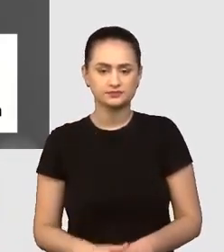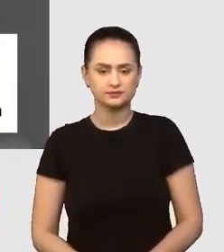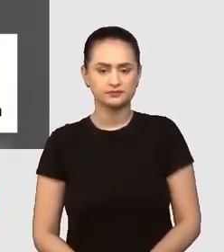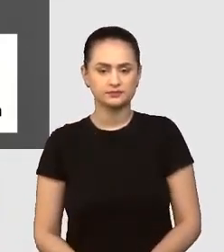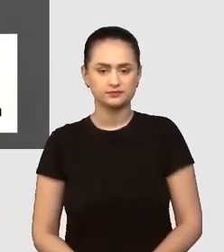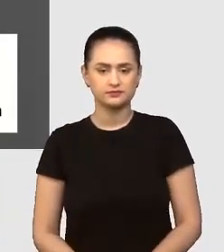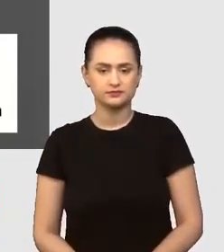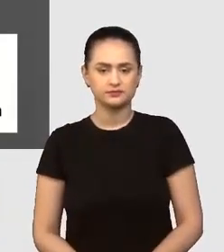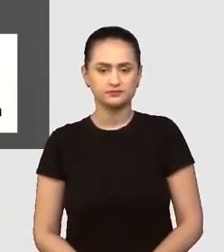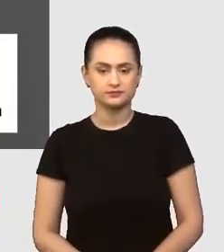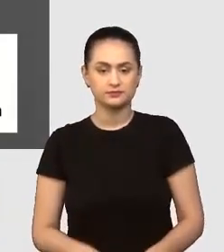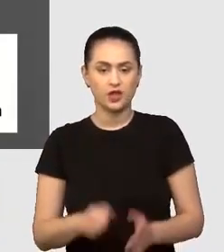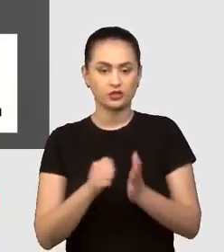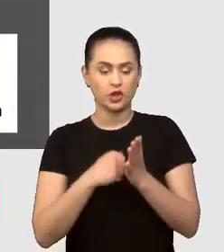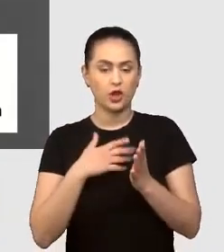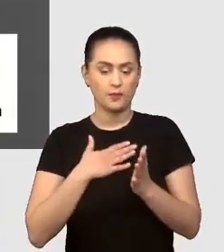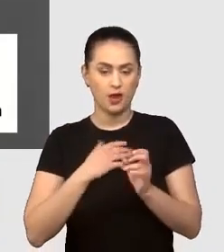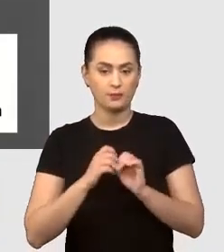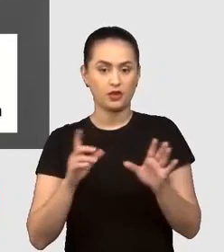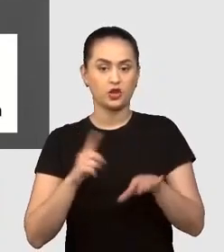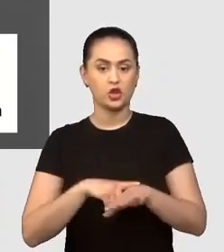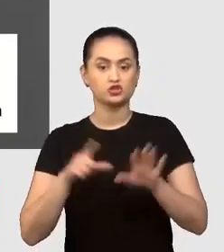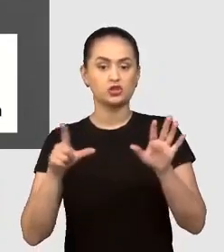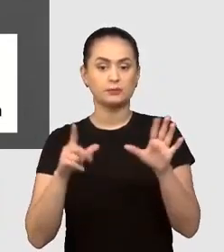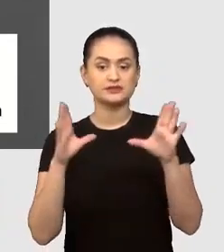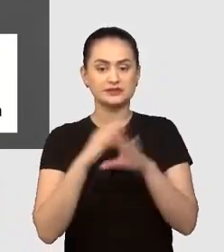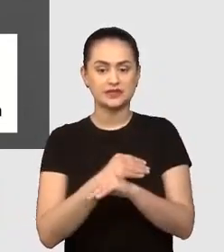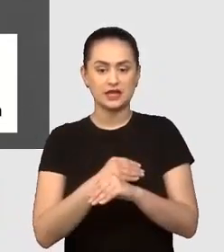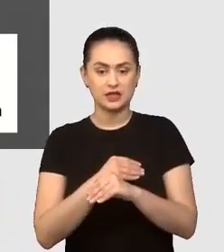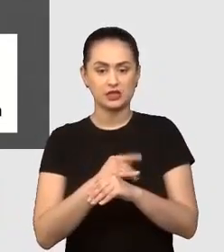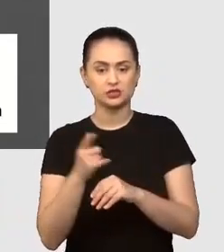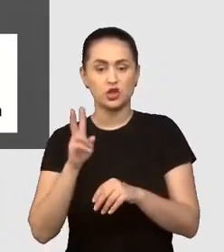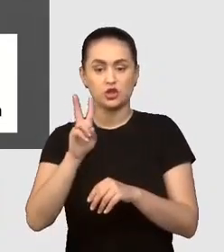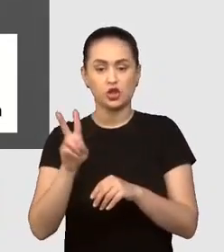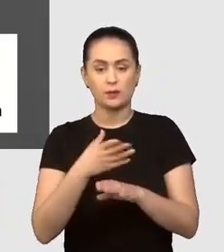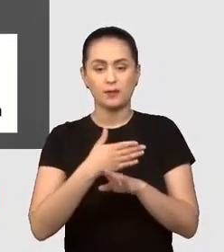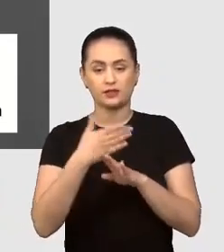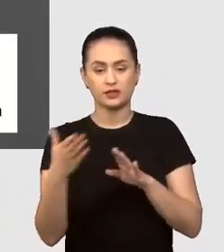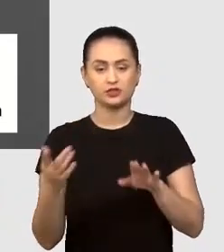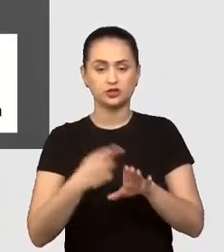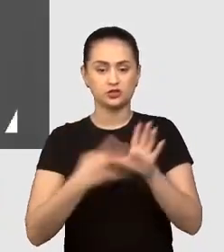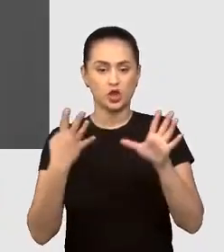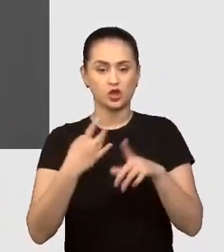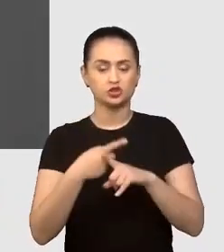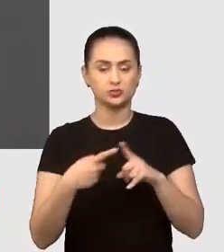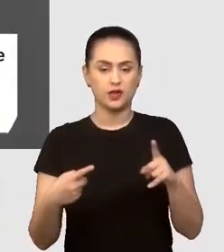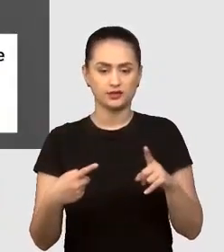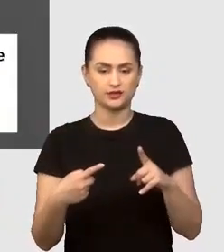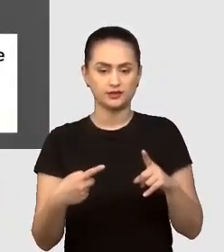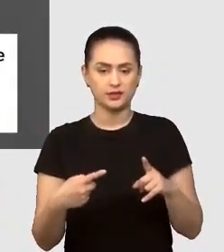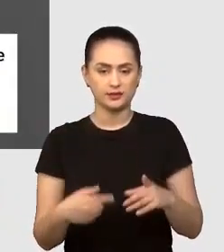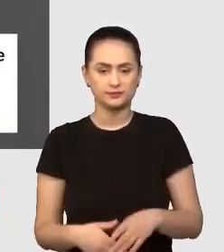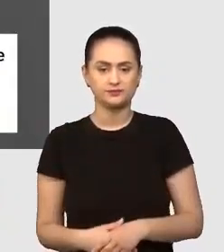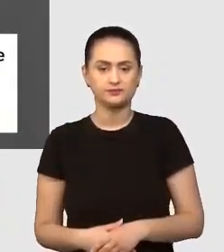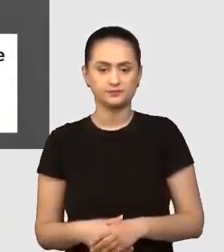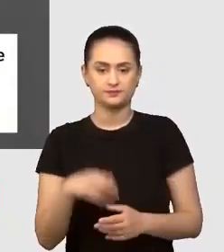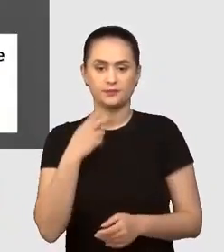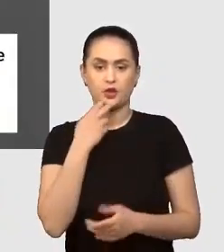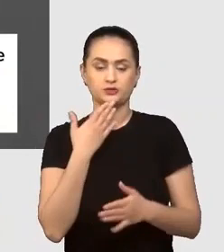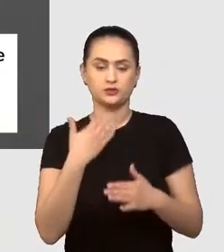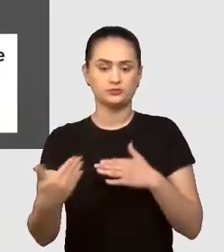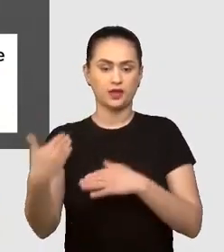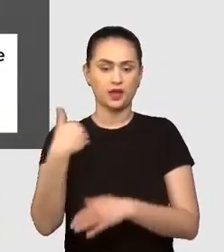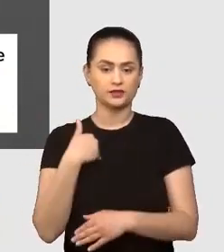me to the police? My article went up at 7 o'clock in the evening, and 2.5 hours later, by 9:30, the police